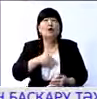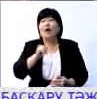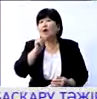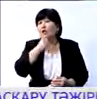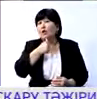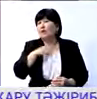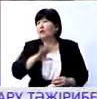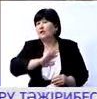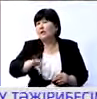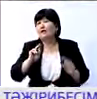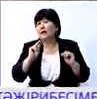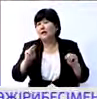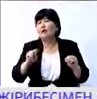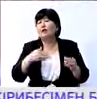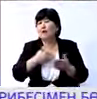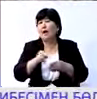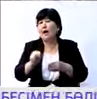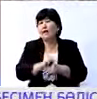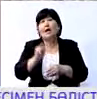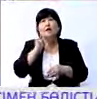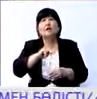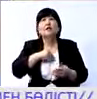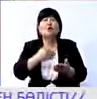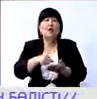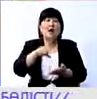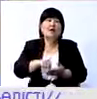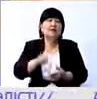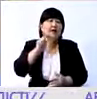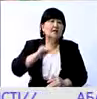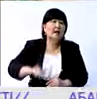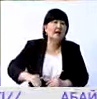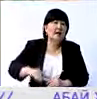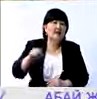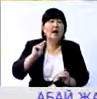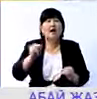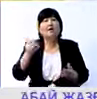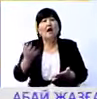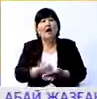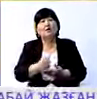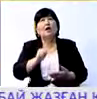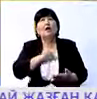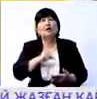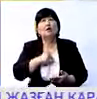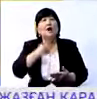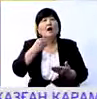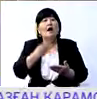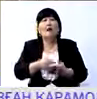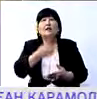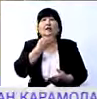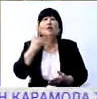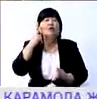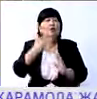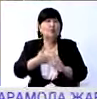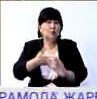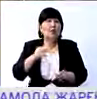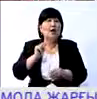жалқаулықтан да ада болуға тәрбиелеген. Жастайынан еңбекке араластырып, жас жеткіншекке адал ақша тауып, еңбектің қадірін ерте түсінуге